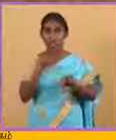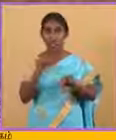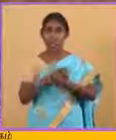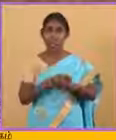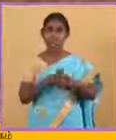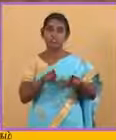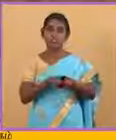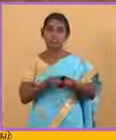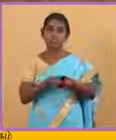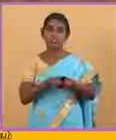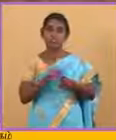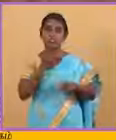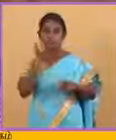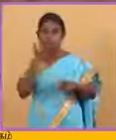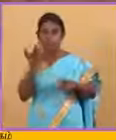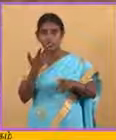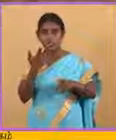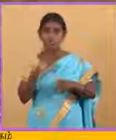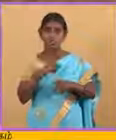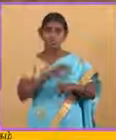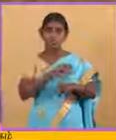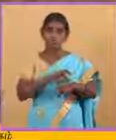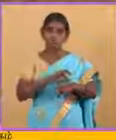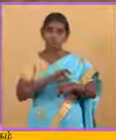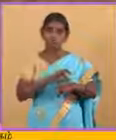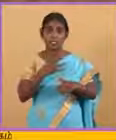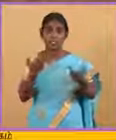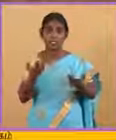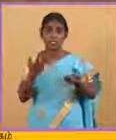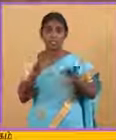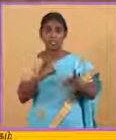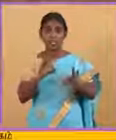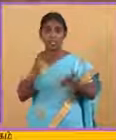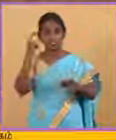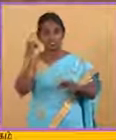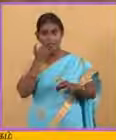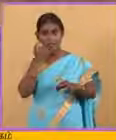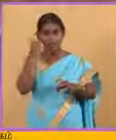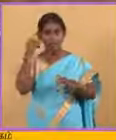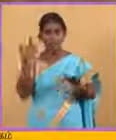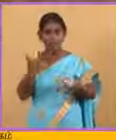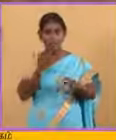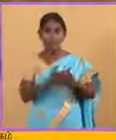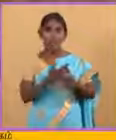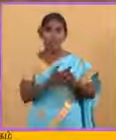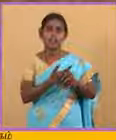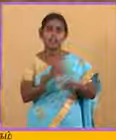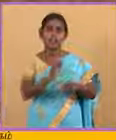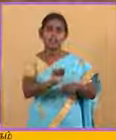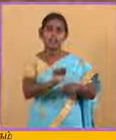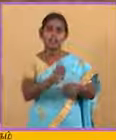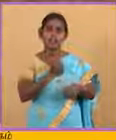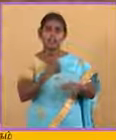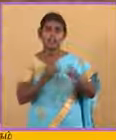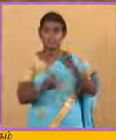அப்போ உணர்வில்லாத, உயிர் இல்லாத, நல்லதை கெட்டதை சிந்திக்க இயலாத ஒரு கல் என்னை எப்படி புண்படுத்த முடியும்?